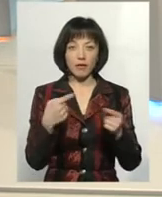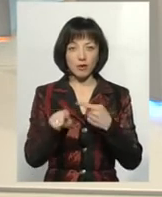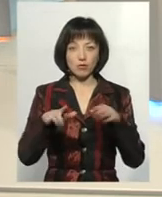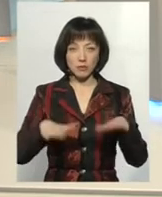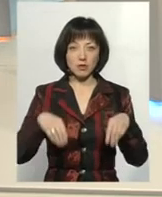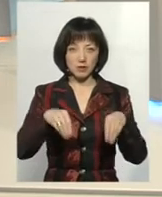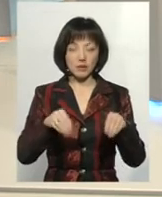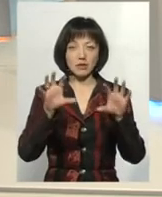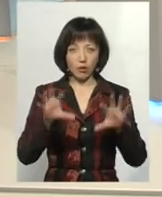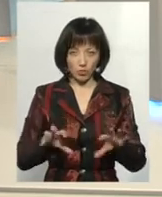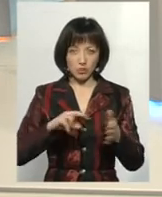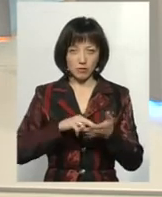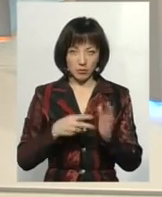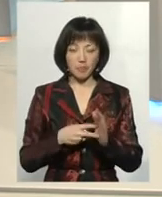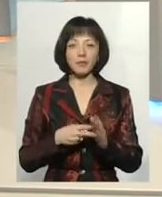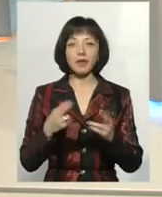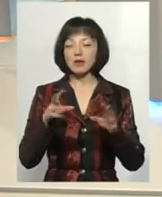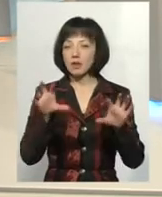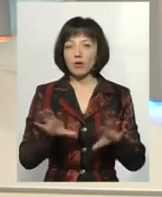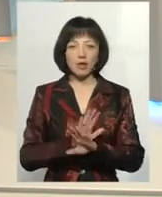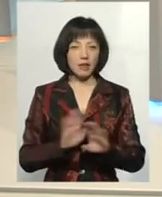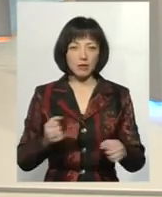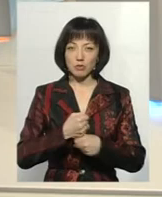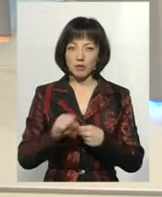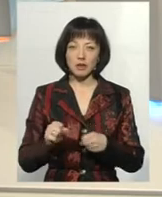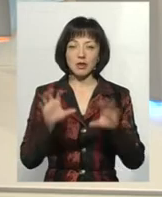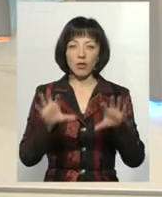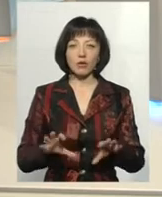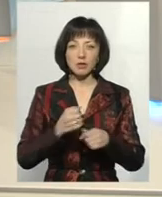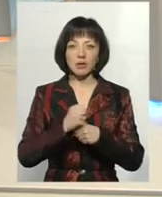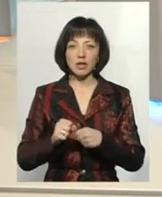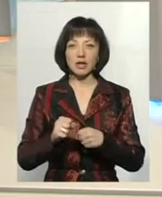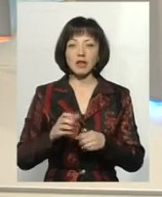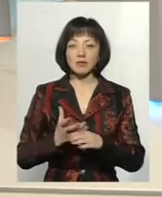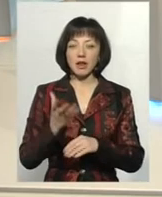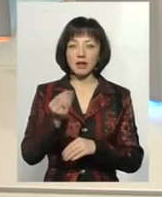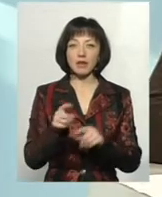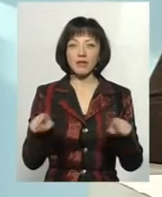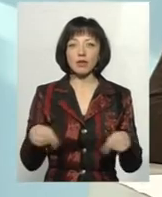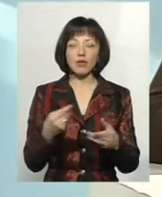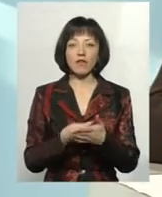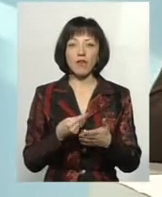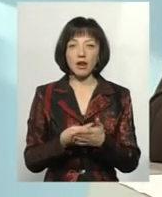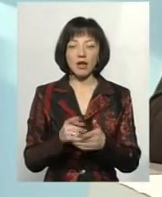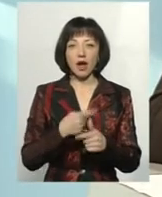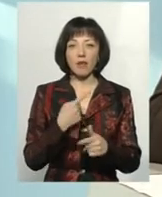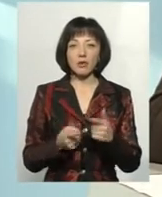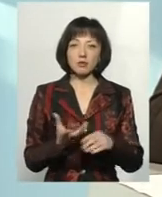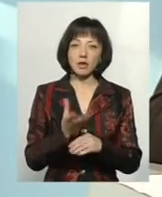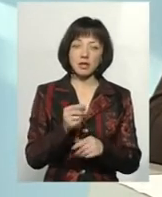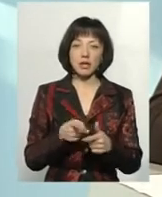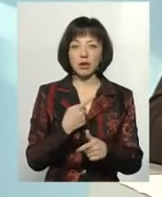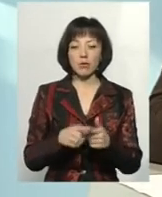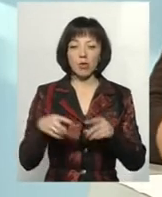місці? Закон зобов'язує? Закон не зобов'язує. Закон зобов'язує забудовника сплатити відновлювальну вартість. Тобто, або сплатити, або